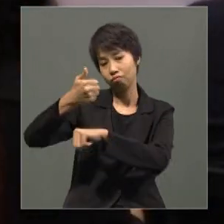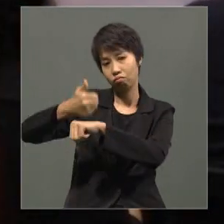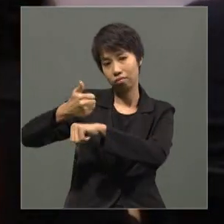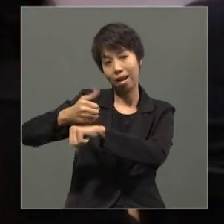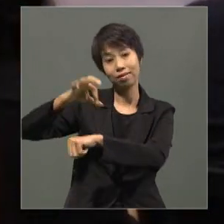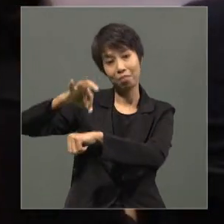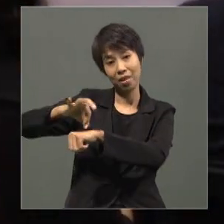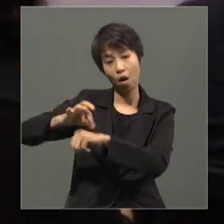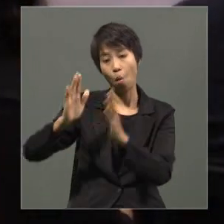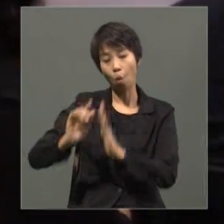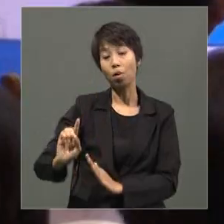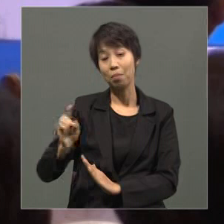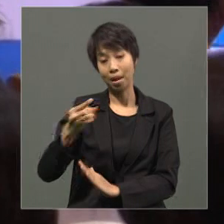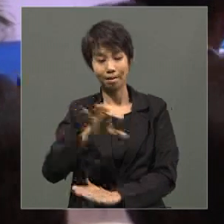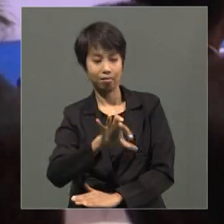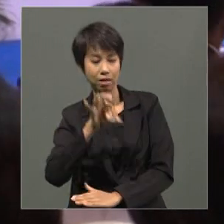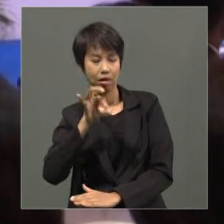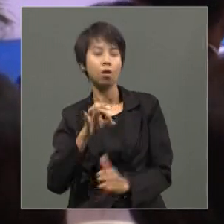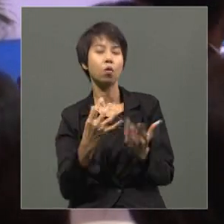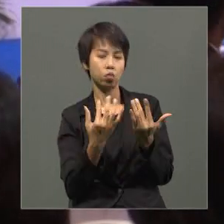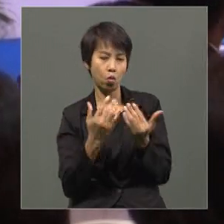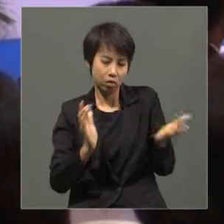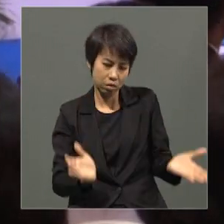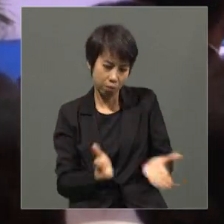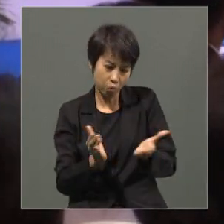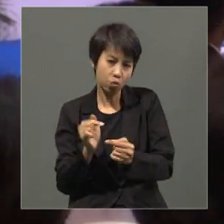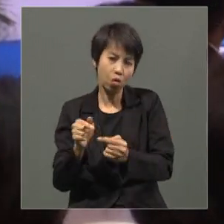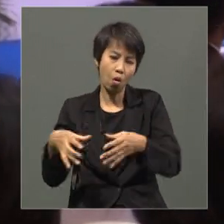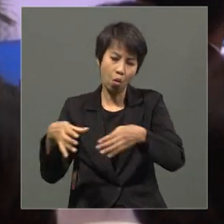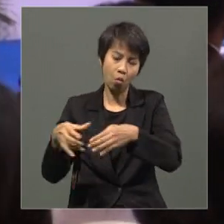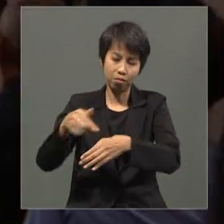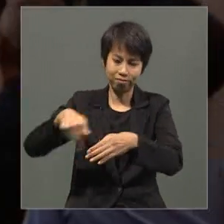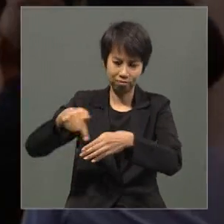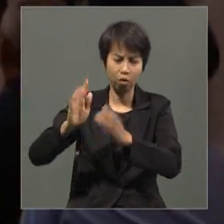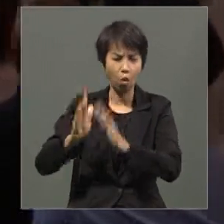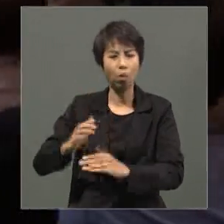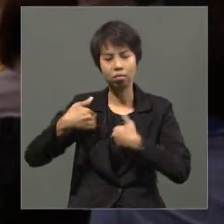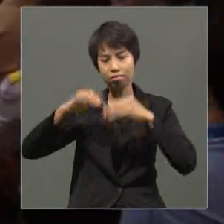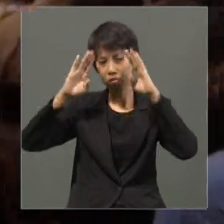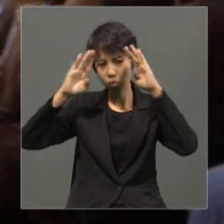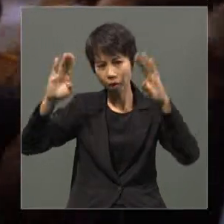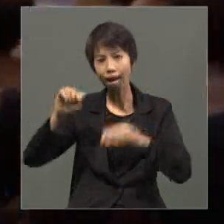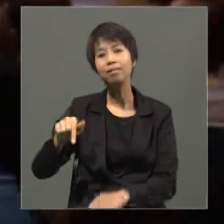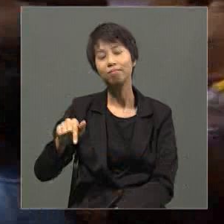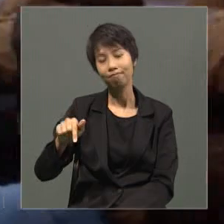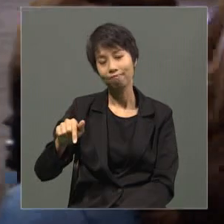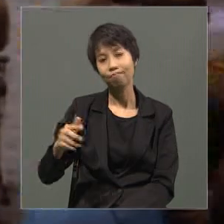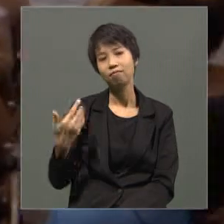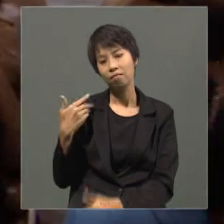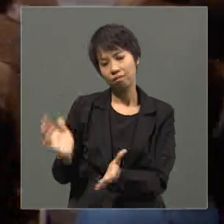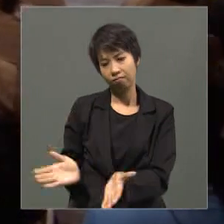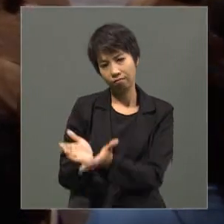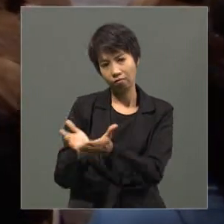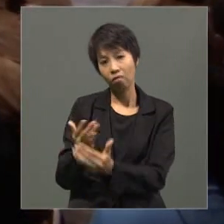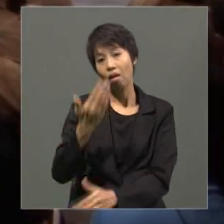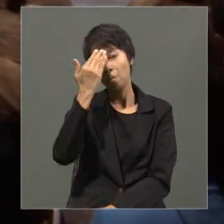ใหม่นายอนุทินระบุว่าพร้อมสนับสนุนคนในองค์กรเพราะว่ามีประสบการณ์และผู้บริหารระดับสูงของกปน.ก็มี